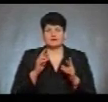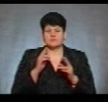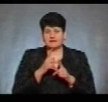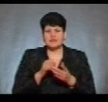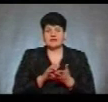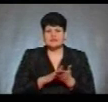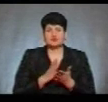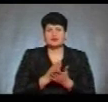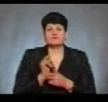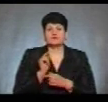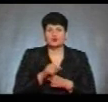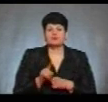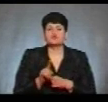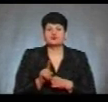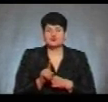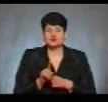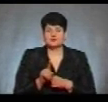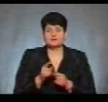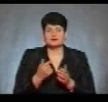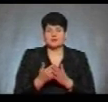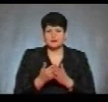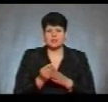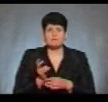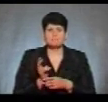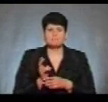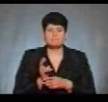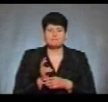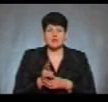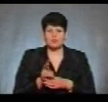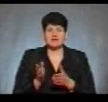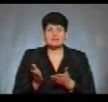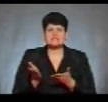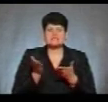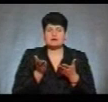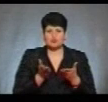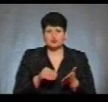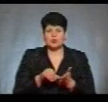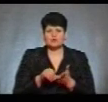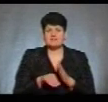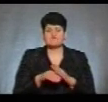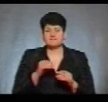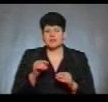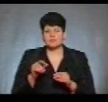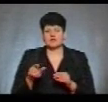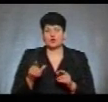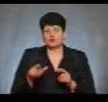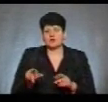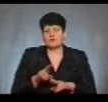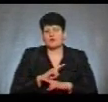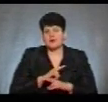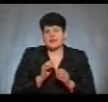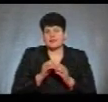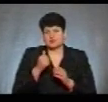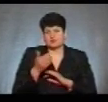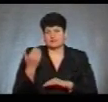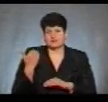до того, що, наприклад, приходять запрошення до участі в виборах людям, які померли вже навіть 10 років